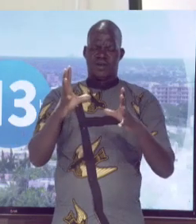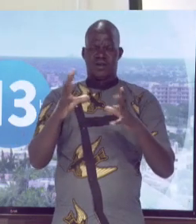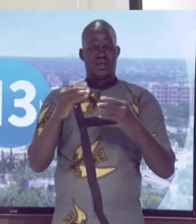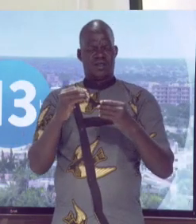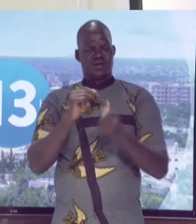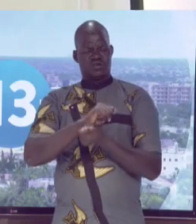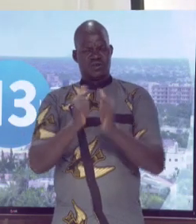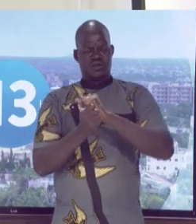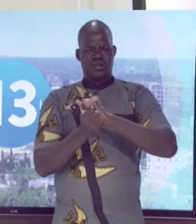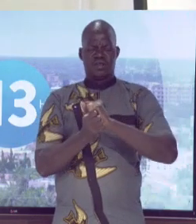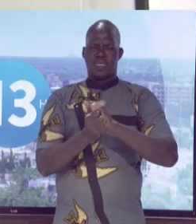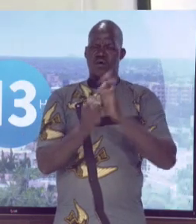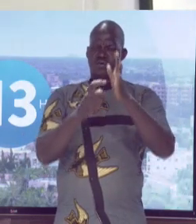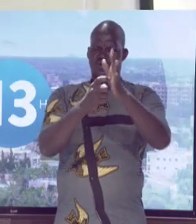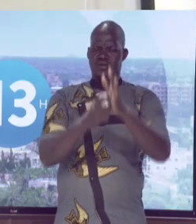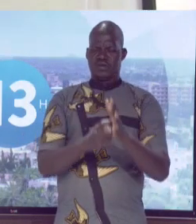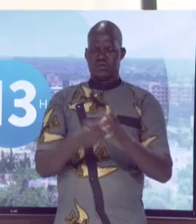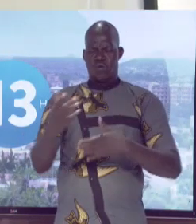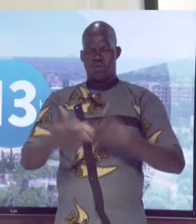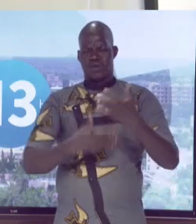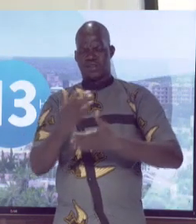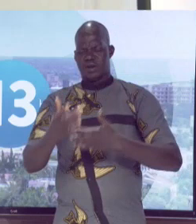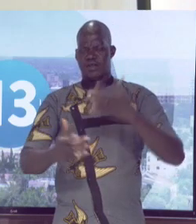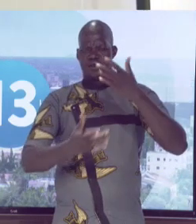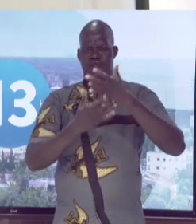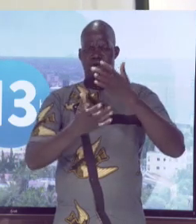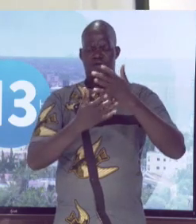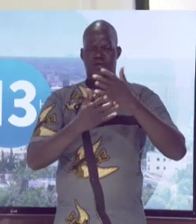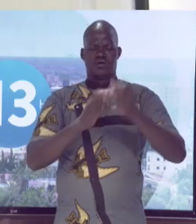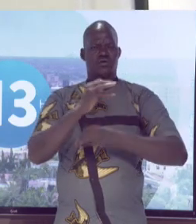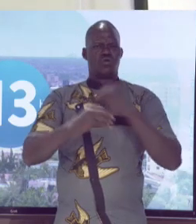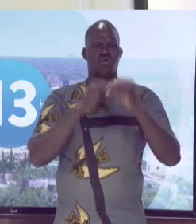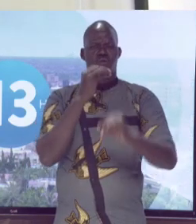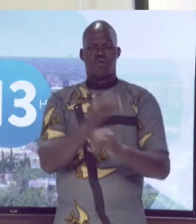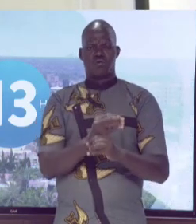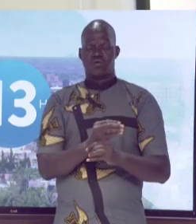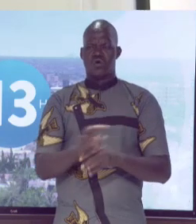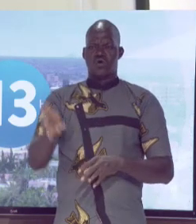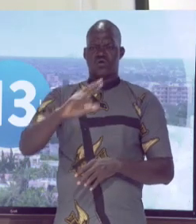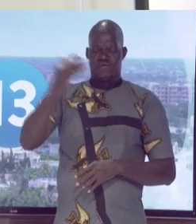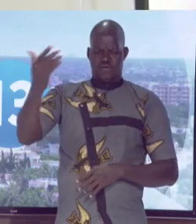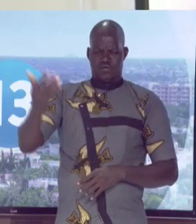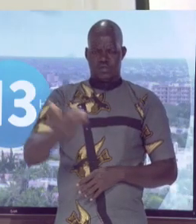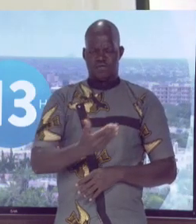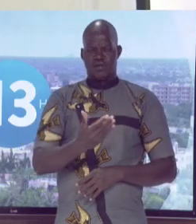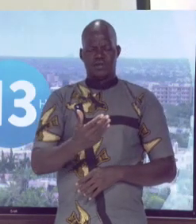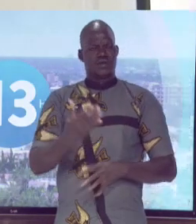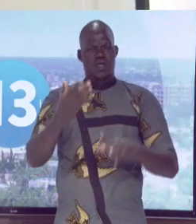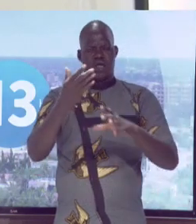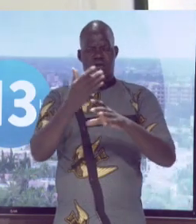aux exigences commerciales et techniques de notre monde d'aujourd'hui. Je vous invite à vous